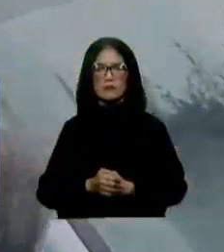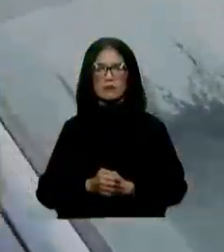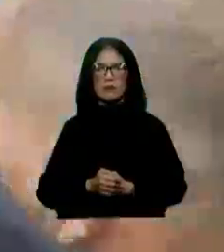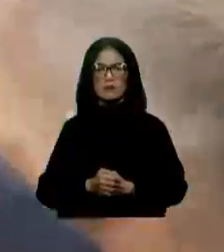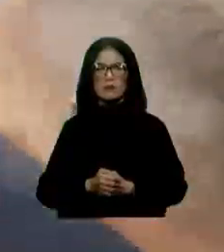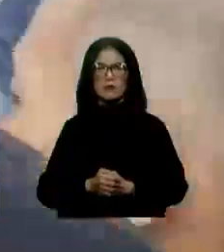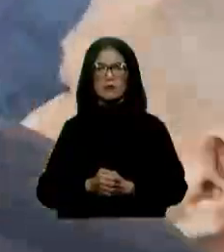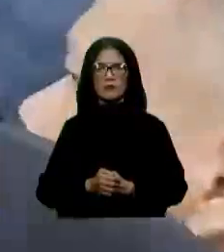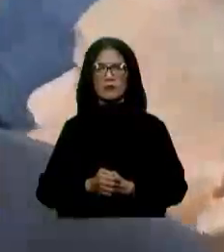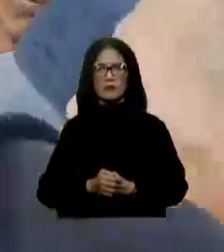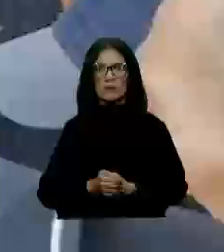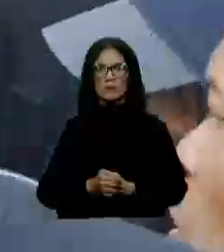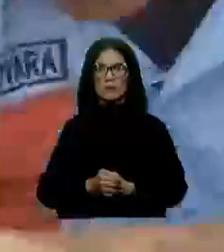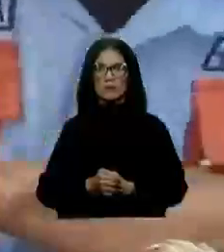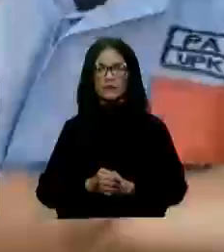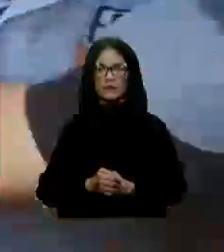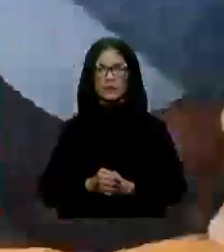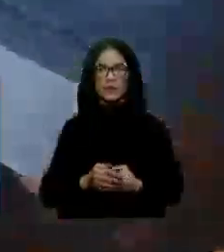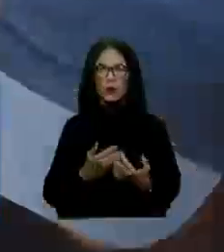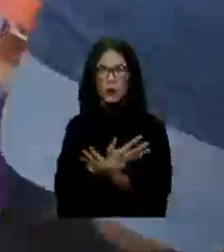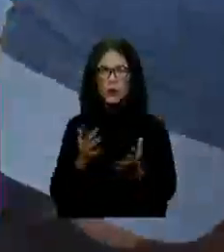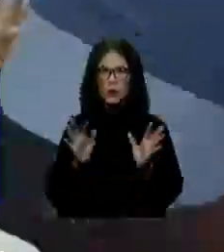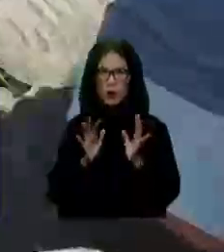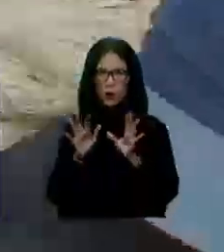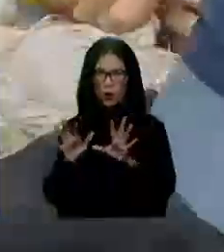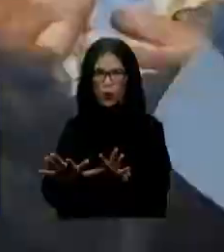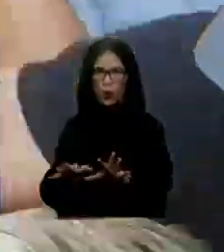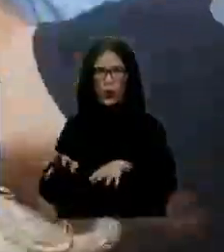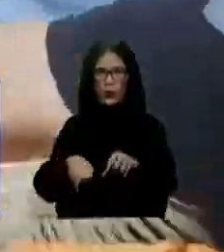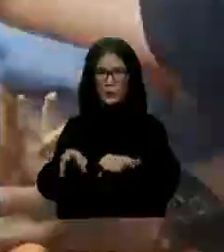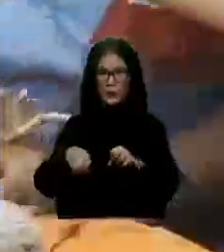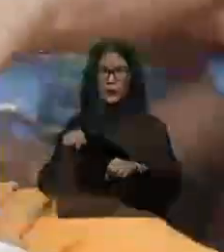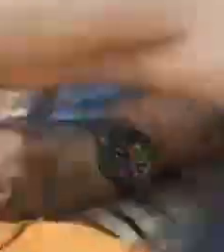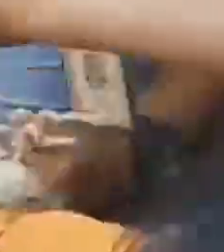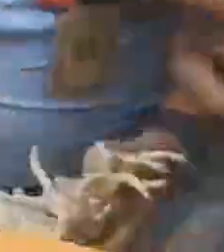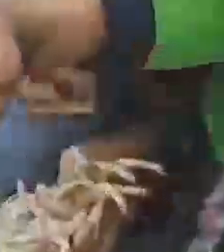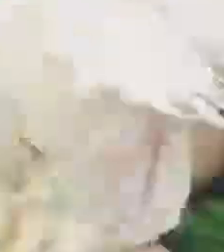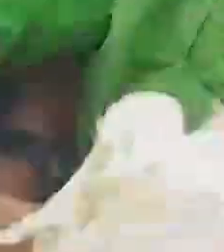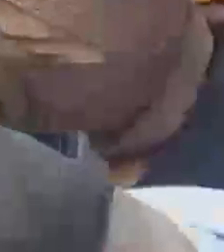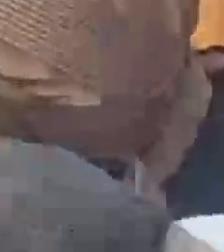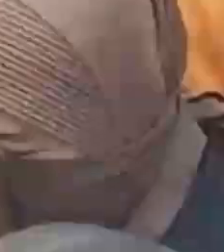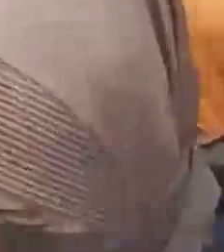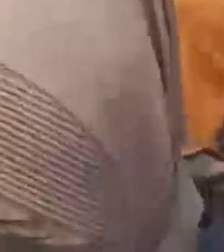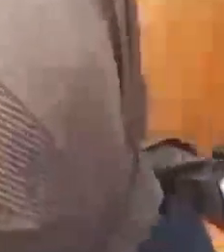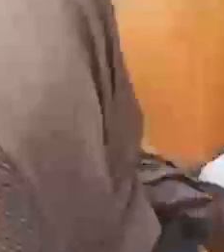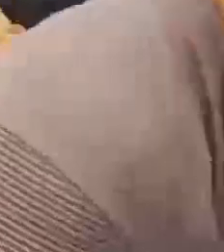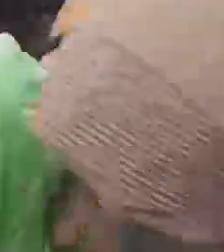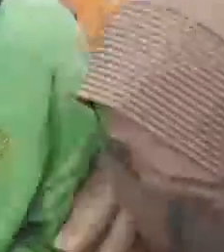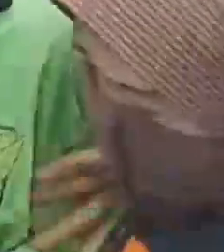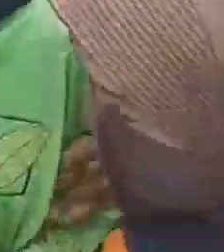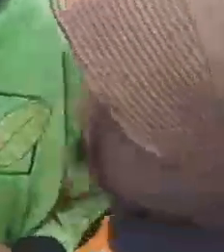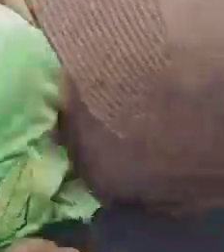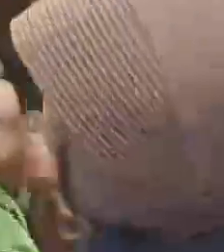ini puluhan warga perdesakan dan rebutan ayam hidup gratis dari komunitas peternak unggas nasional kpun yang melakukan aksi